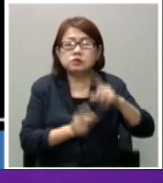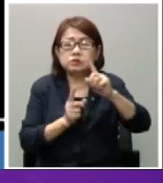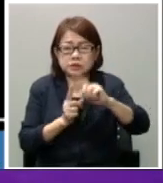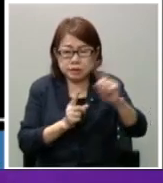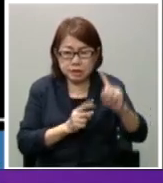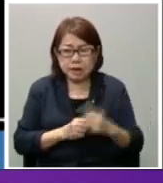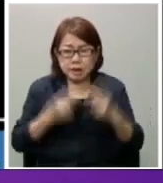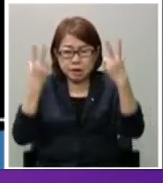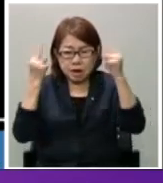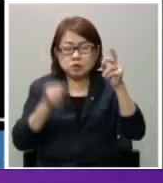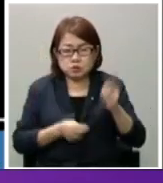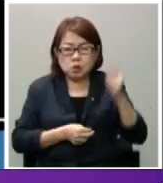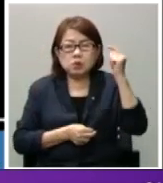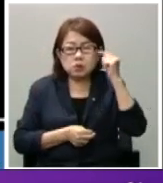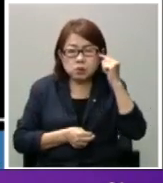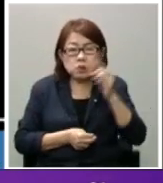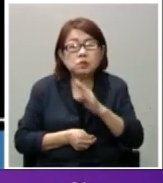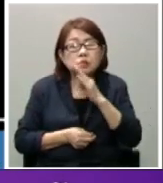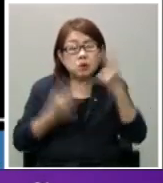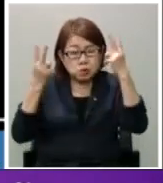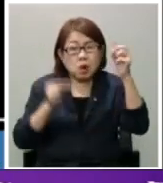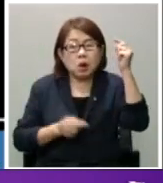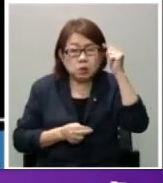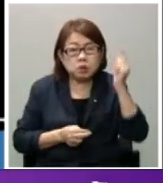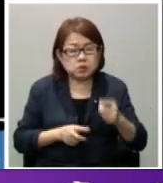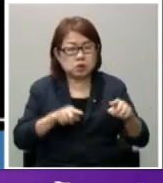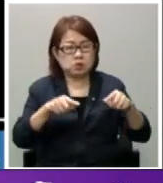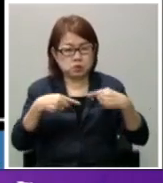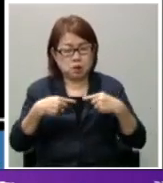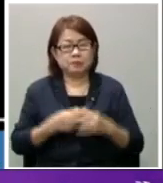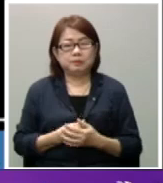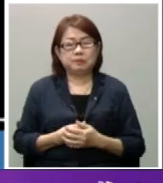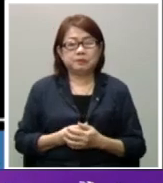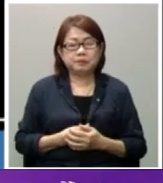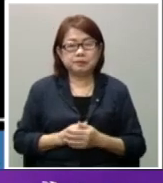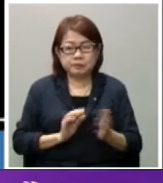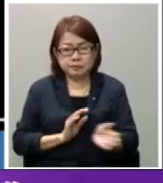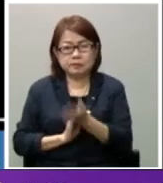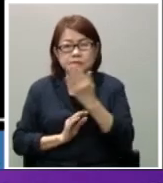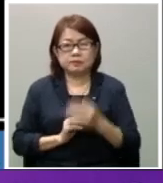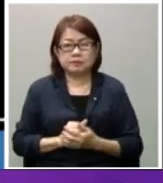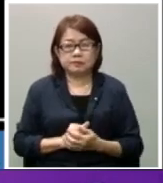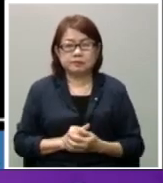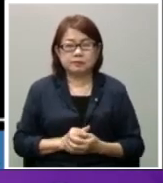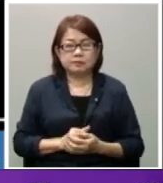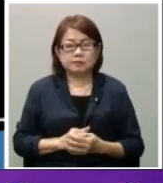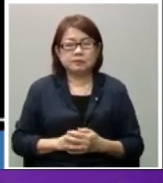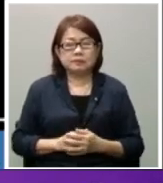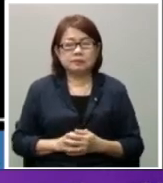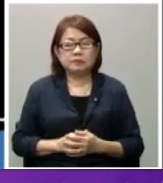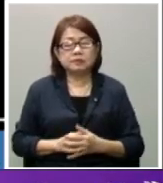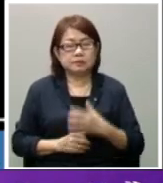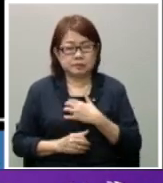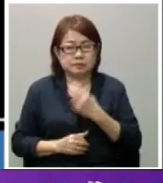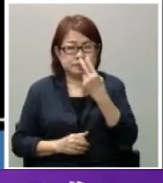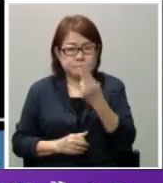านนายกต้องรู้ถ้าท่านรู้ท่านต้องตอบให้ผมทราบขออนุญาตท่านประธานผ่านไปครับอันนี้อาจจะโดนวางยานะครับเนี่ยผมอยากให้